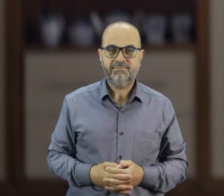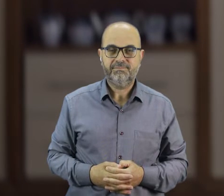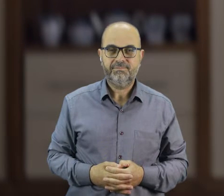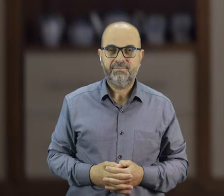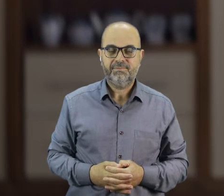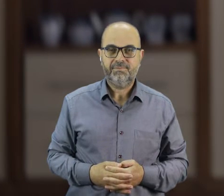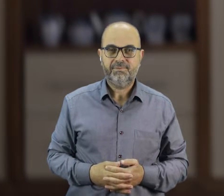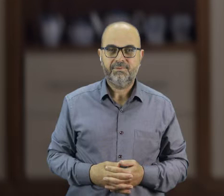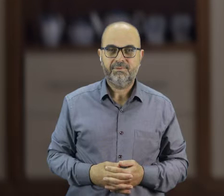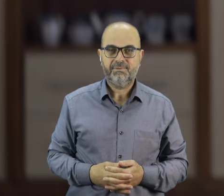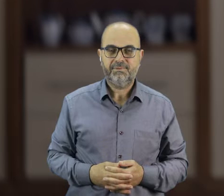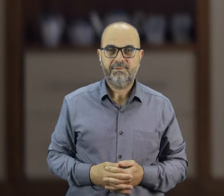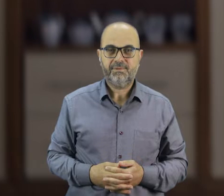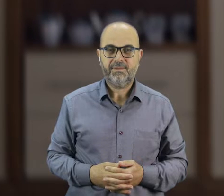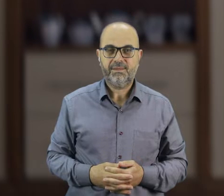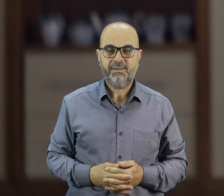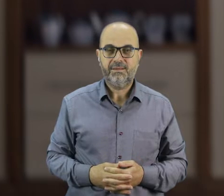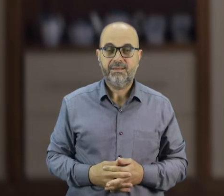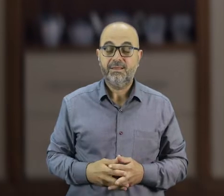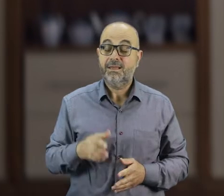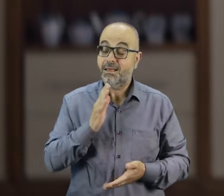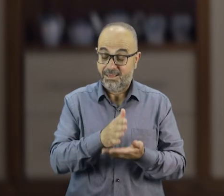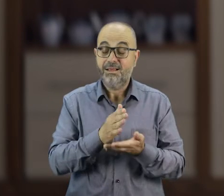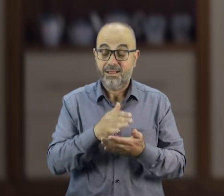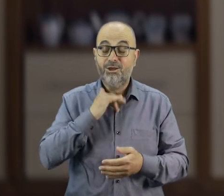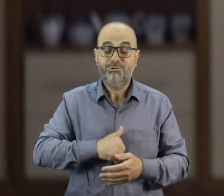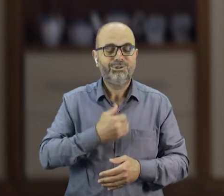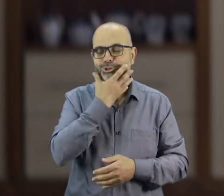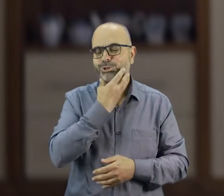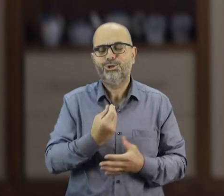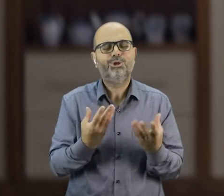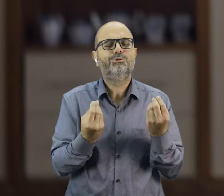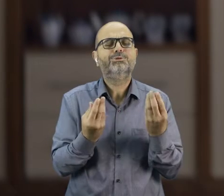كانت والله أنا تقريبا كل شيء حلو عندي